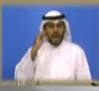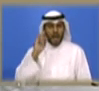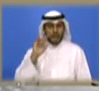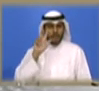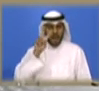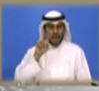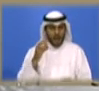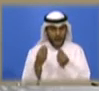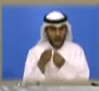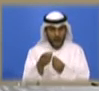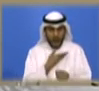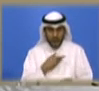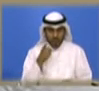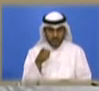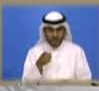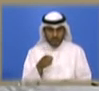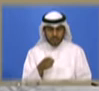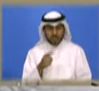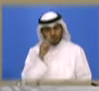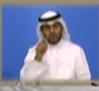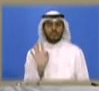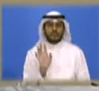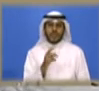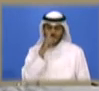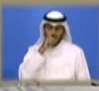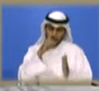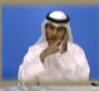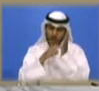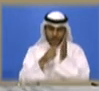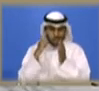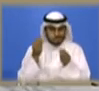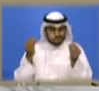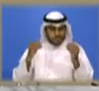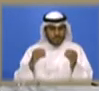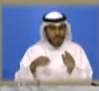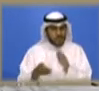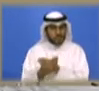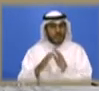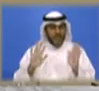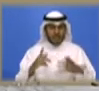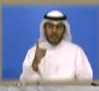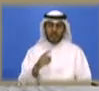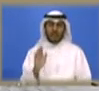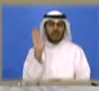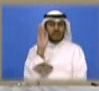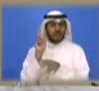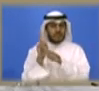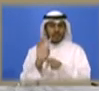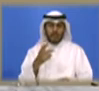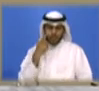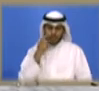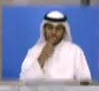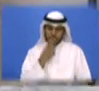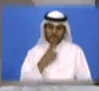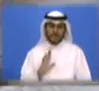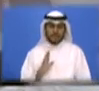ما يخص بعض الأمور النظامية والإدارية، وبالتالي سيتم عرض هذه المخالفات على لجنة